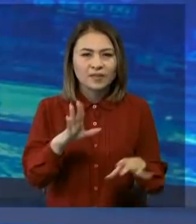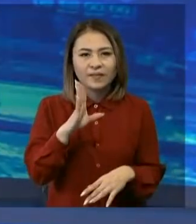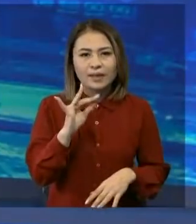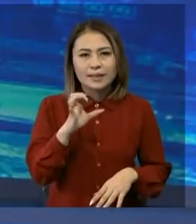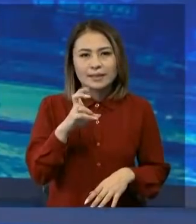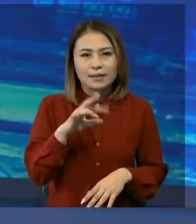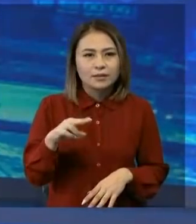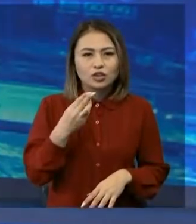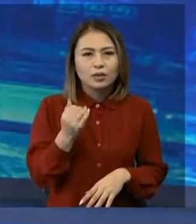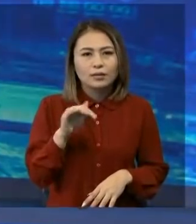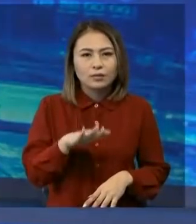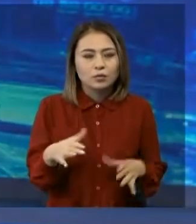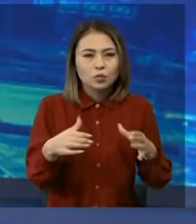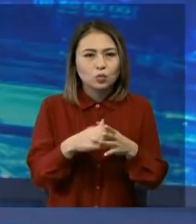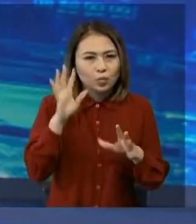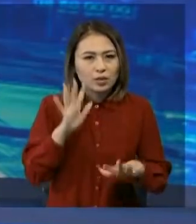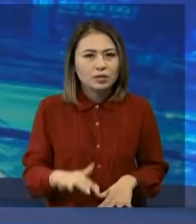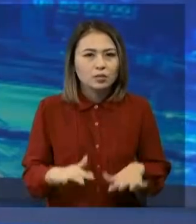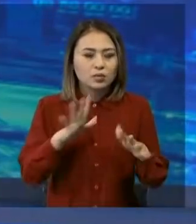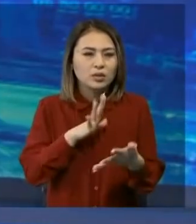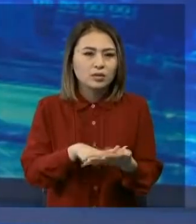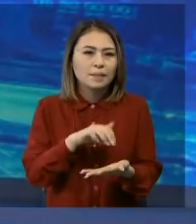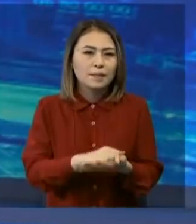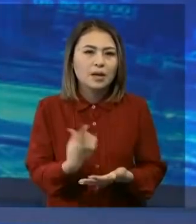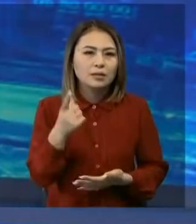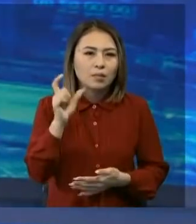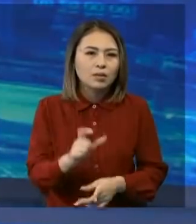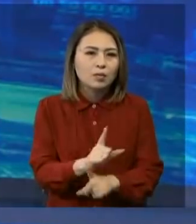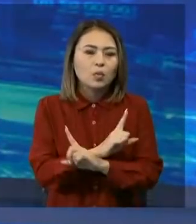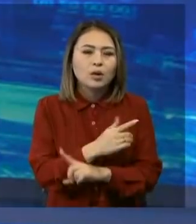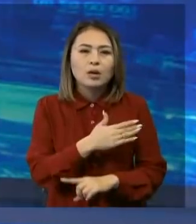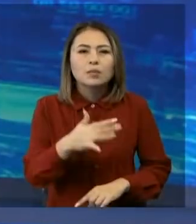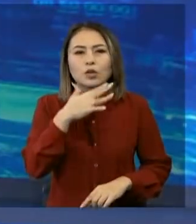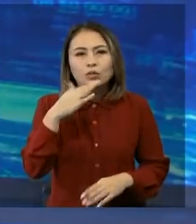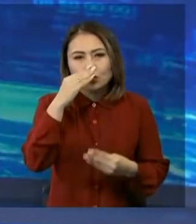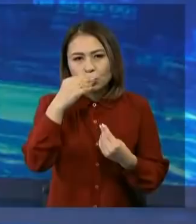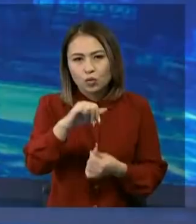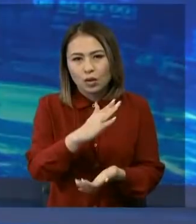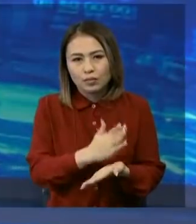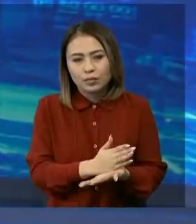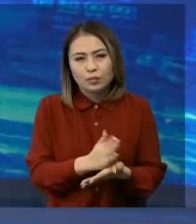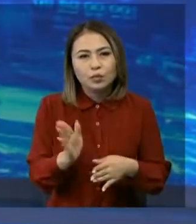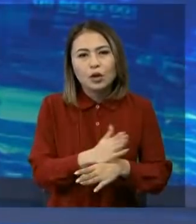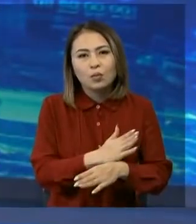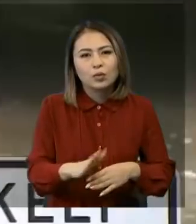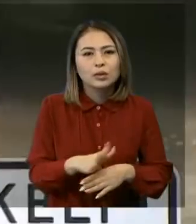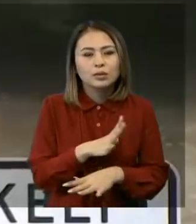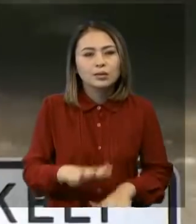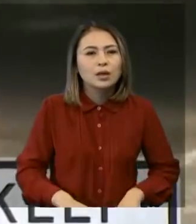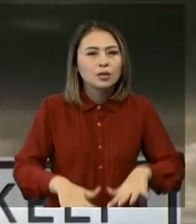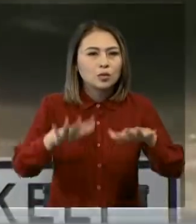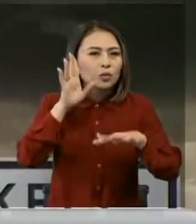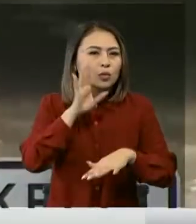Австралияның Квинсленд штатында лапат су тасқыны болды. Салдарынан бір адам қаза тапты, ондаған азамат үсіз-түссіз жоғалып кеткен. Бұдан